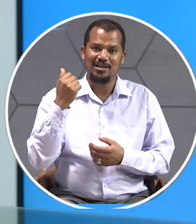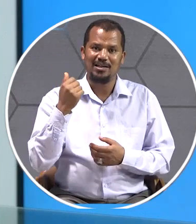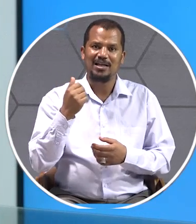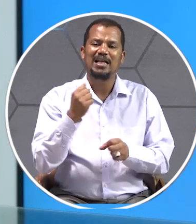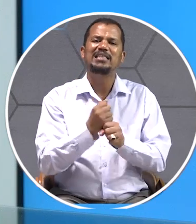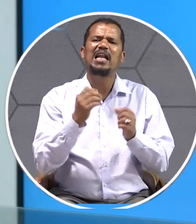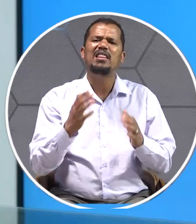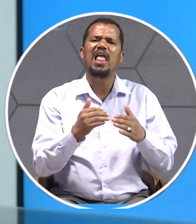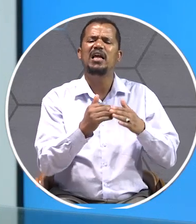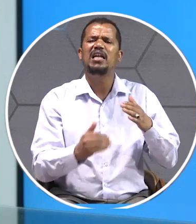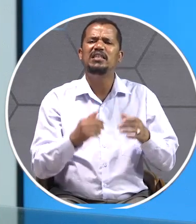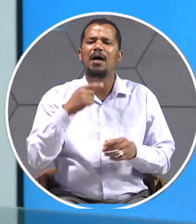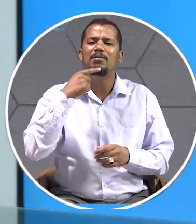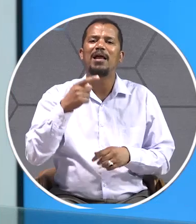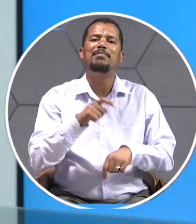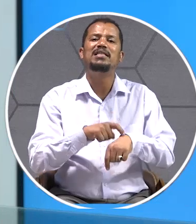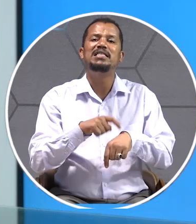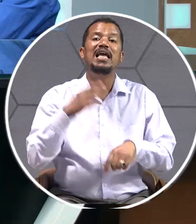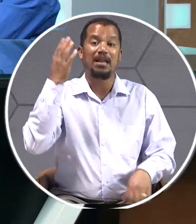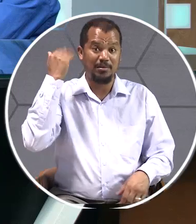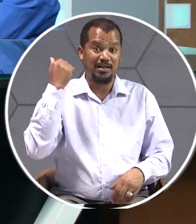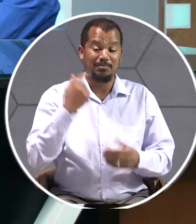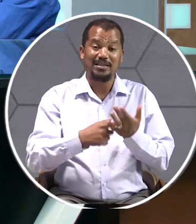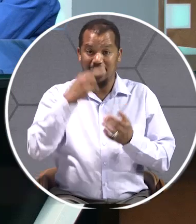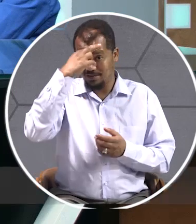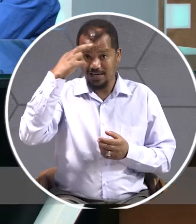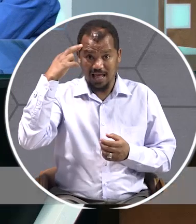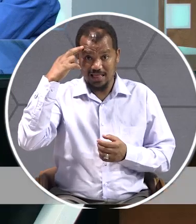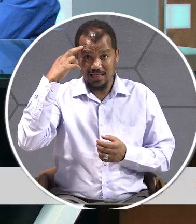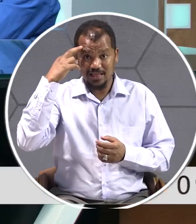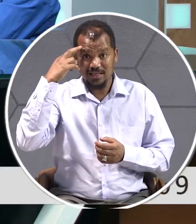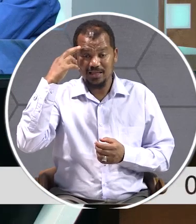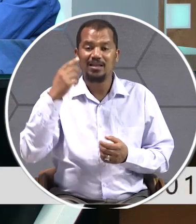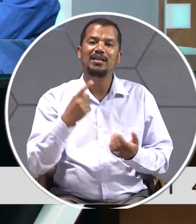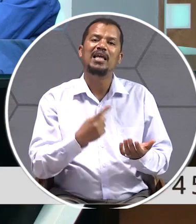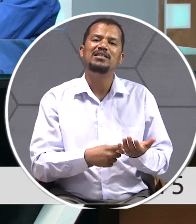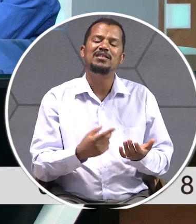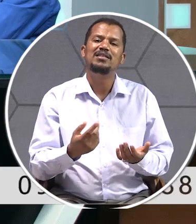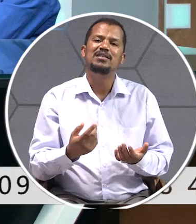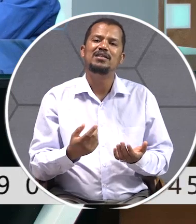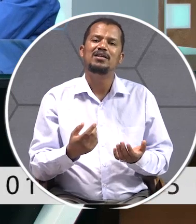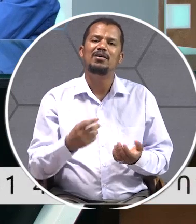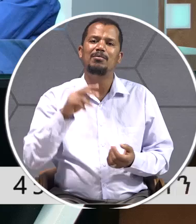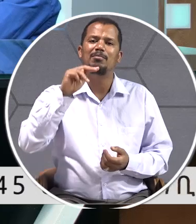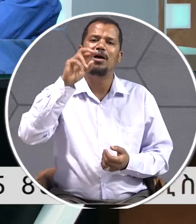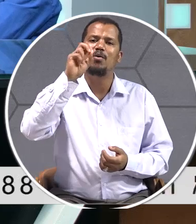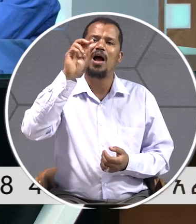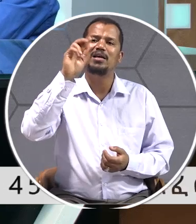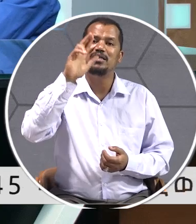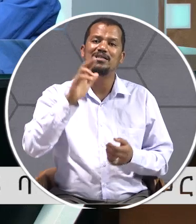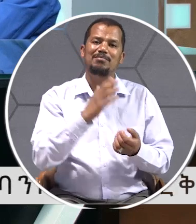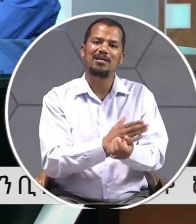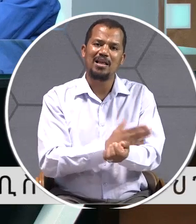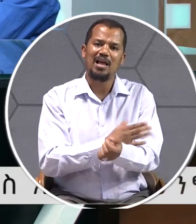ምናምን የሚባልበት ወቅት ነበር በዛ ምክንያት የዚህ የመዋቅር ማስተካከል እና